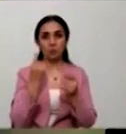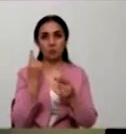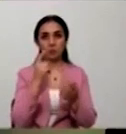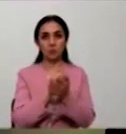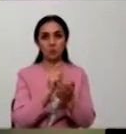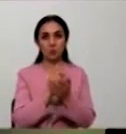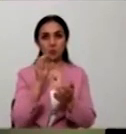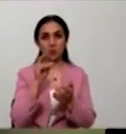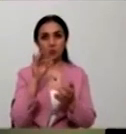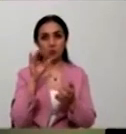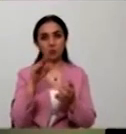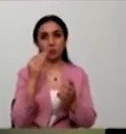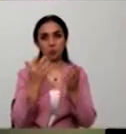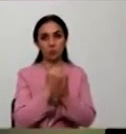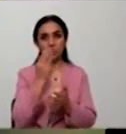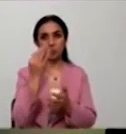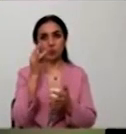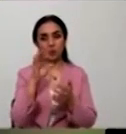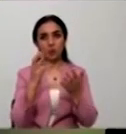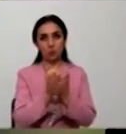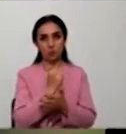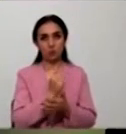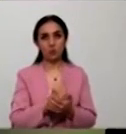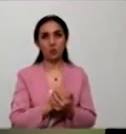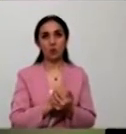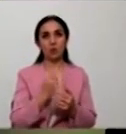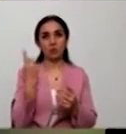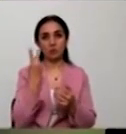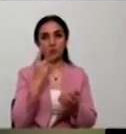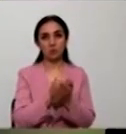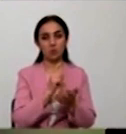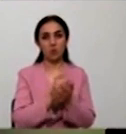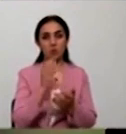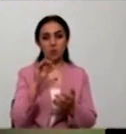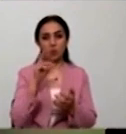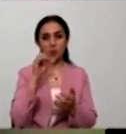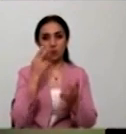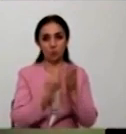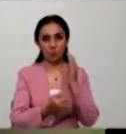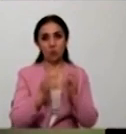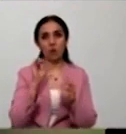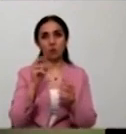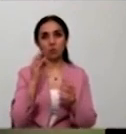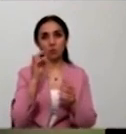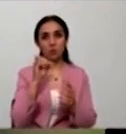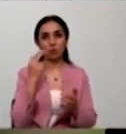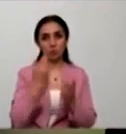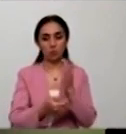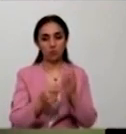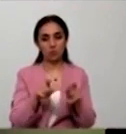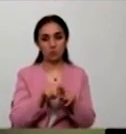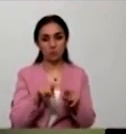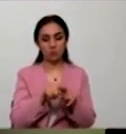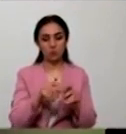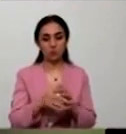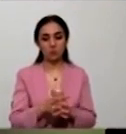shartda Saodat yutdi, Shuhrat yutdi. İkinci şartımızda demek, Saodat yutqazdi, Shuhrat